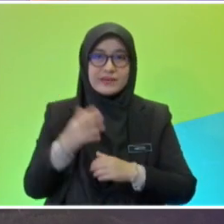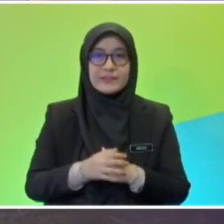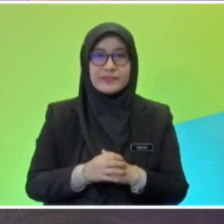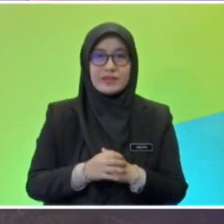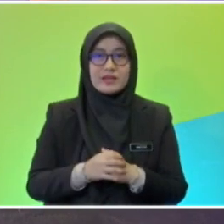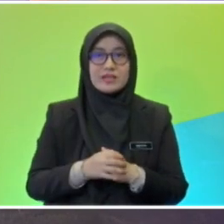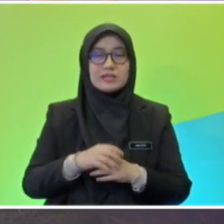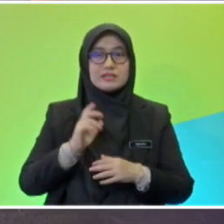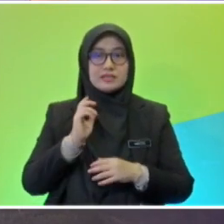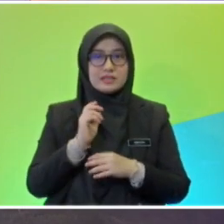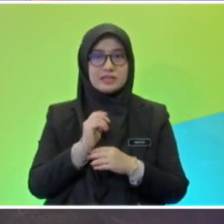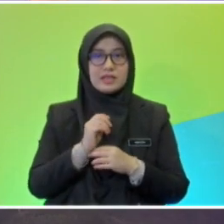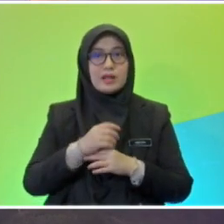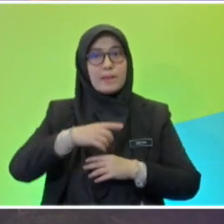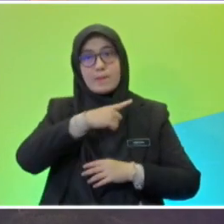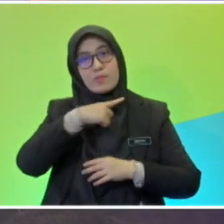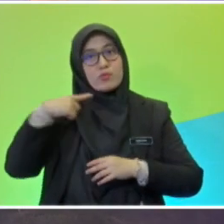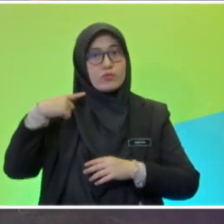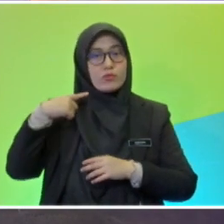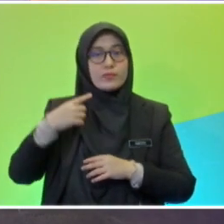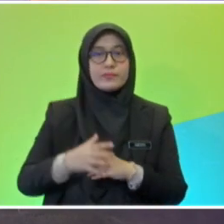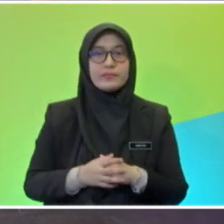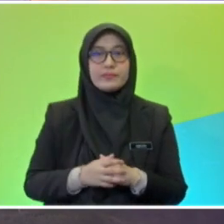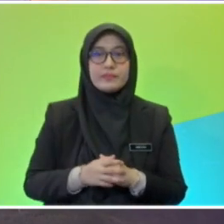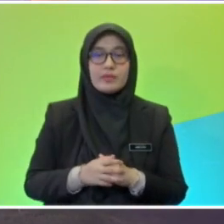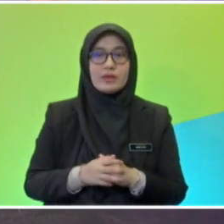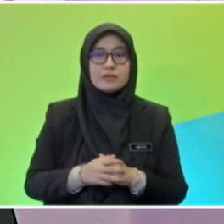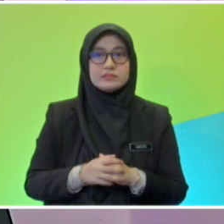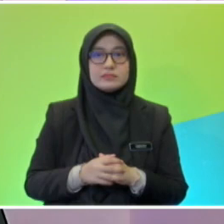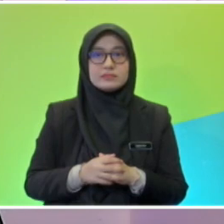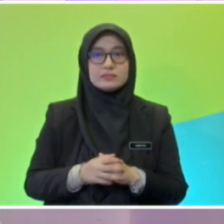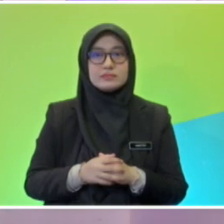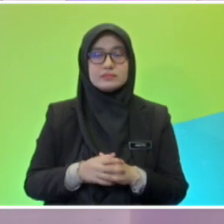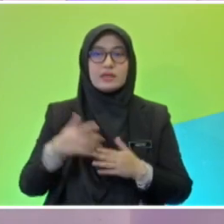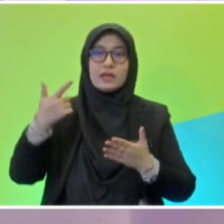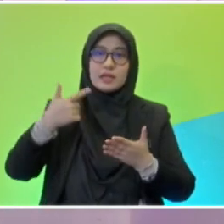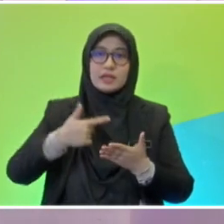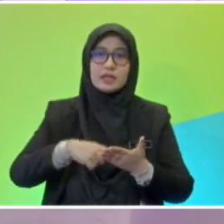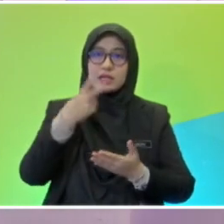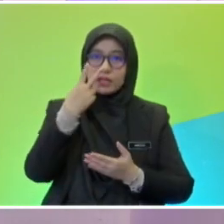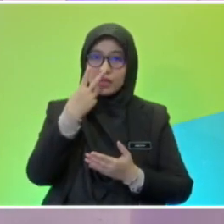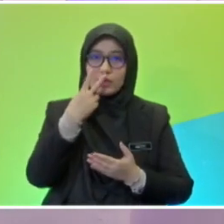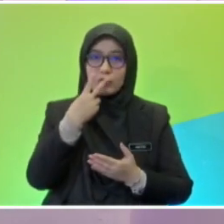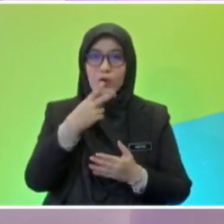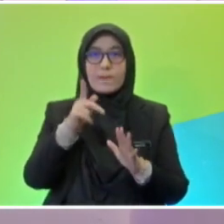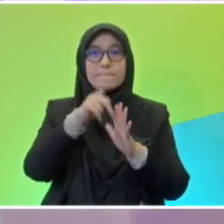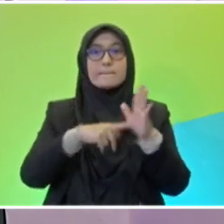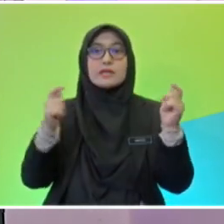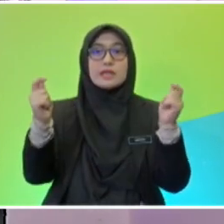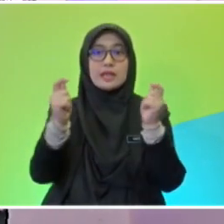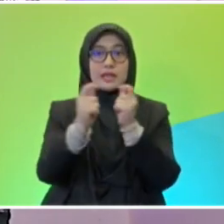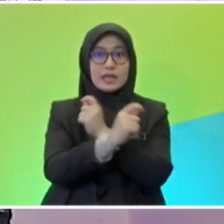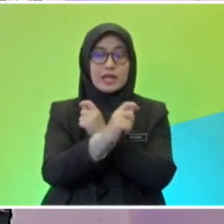mungkin baik seterusnya dari kita pergi kepada penentangan bersenjata